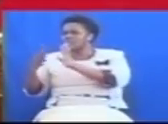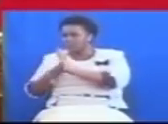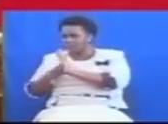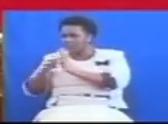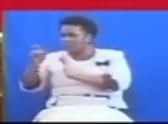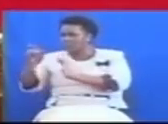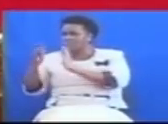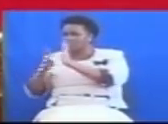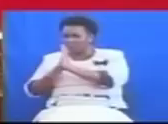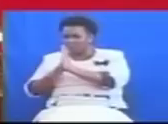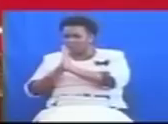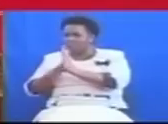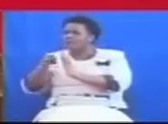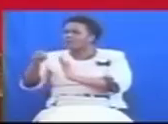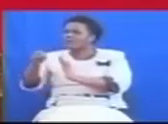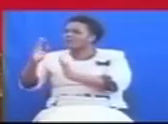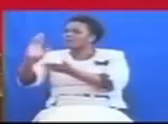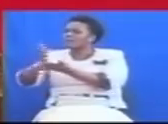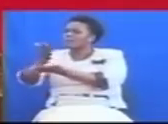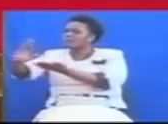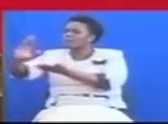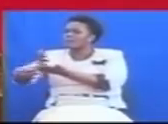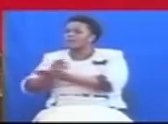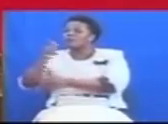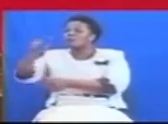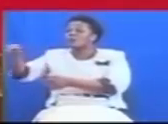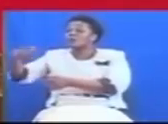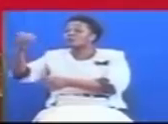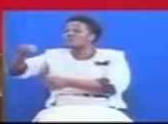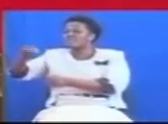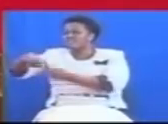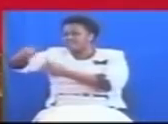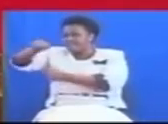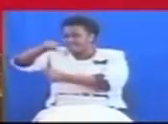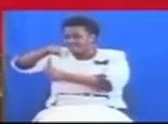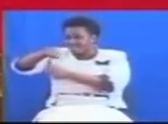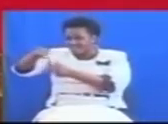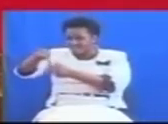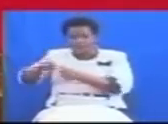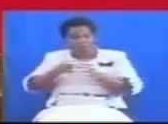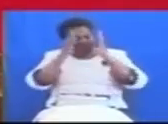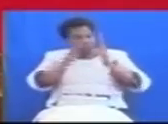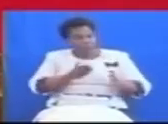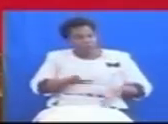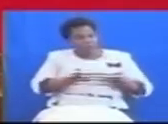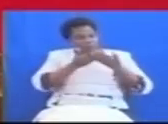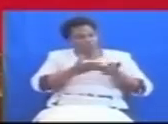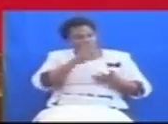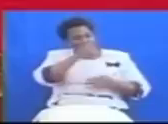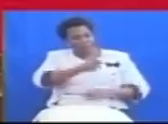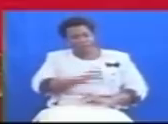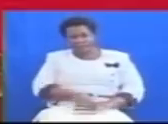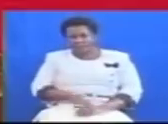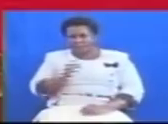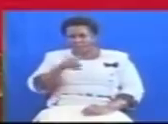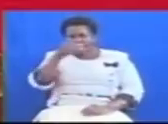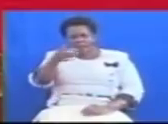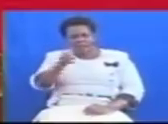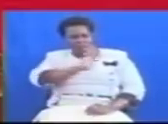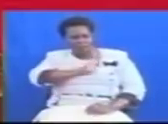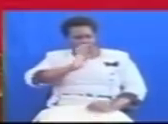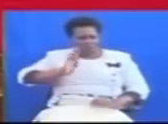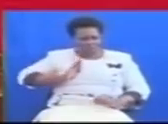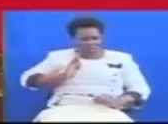8,329.9 na kuigawa kwa wananchi wa vijiji husika. Mheshimiwa naibu spika, baada ya bodi ya